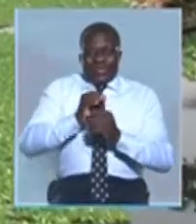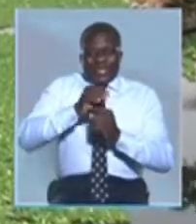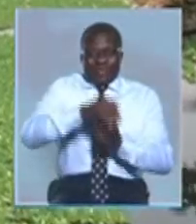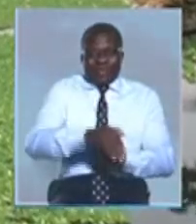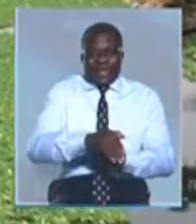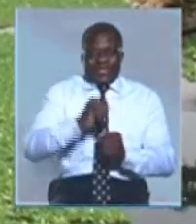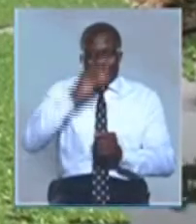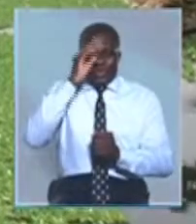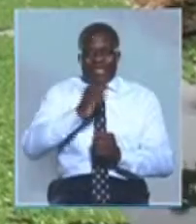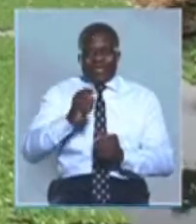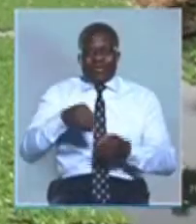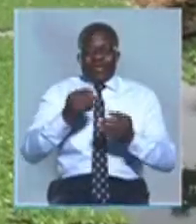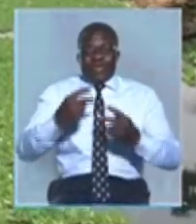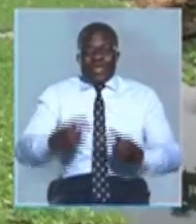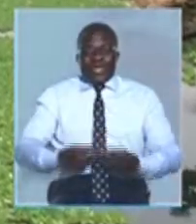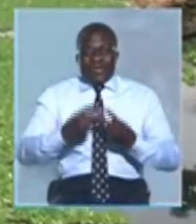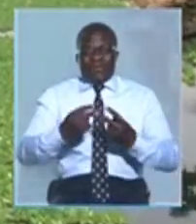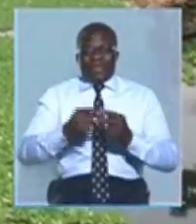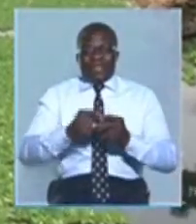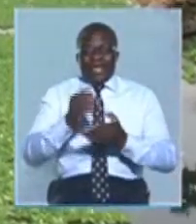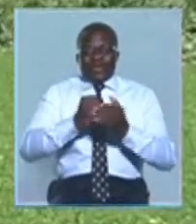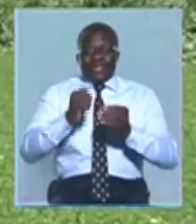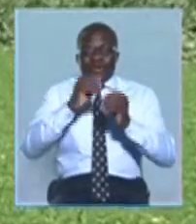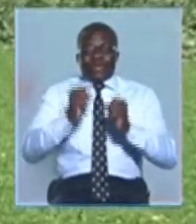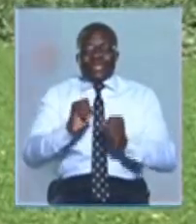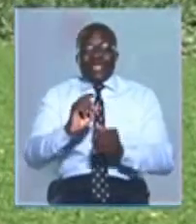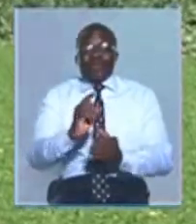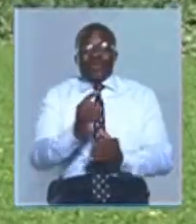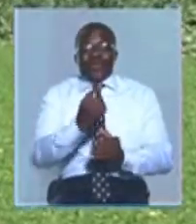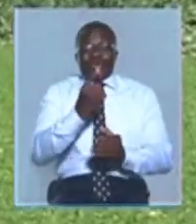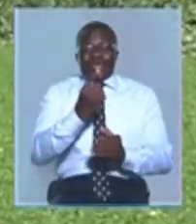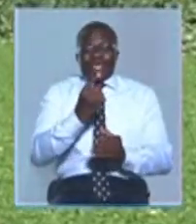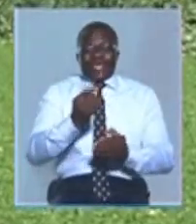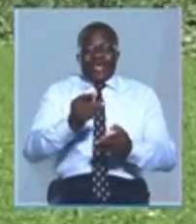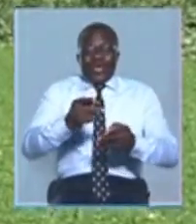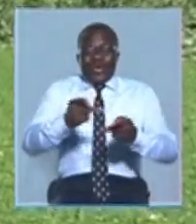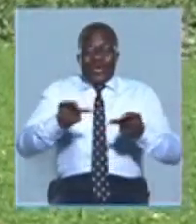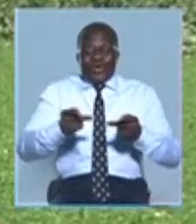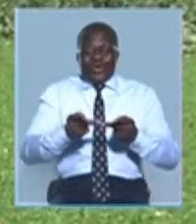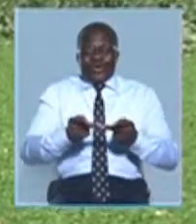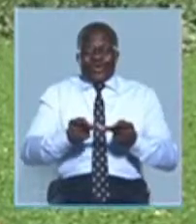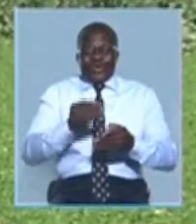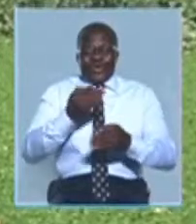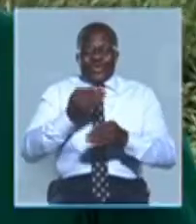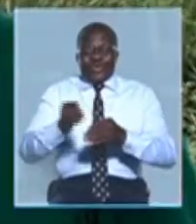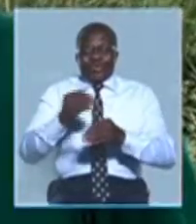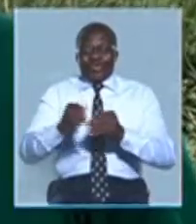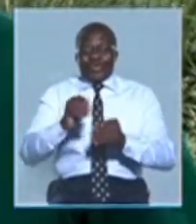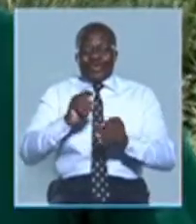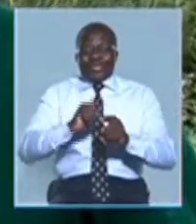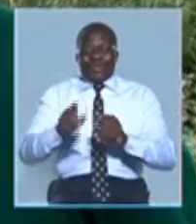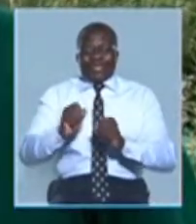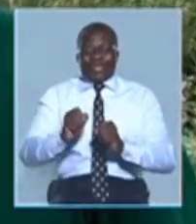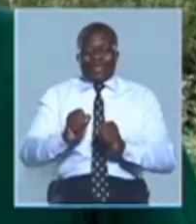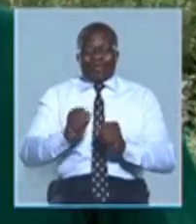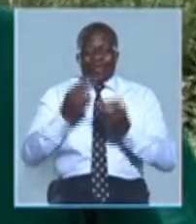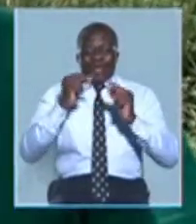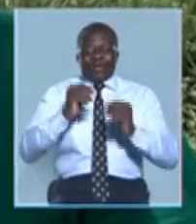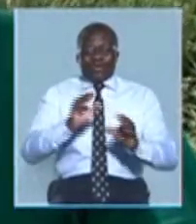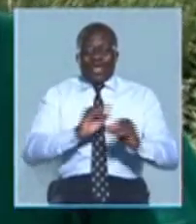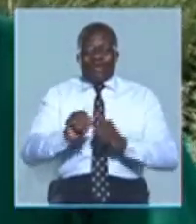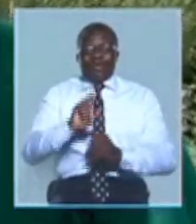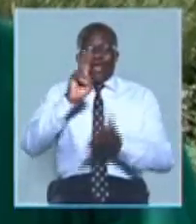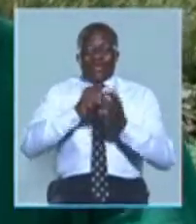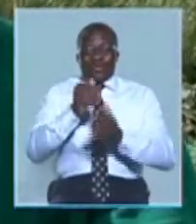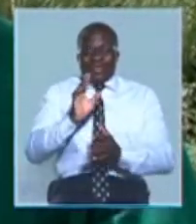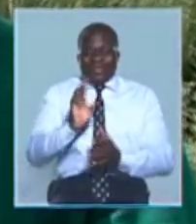humaine, redonner vie à cet écosystème unique, un berceau de biodiversité. On a réussi à le faire en